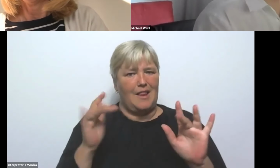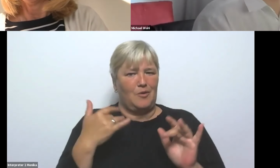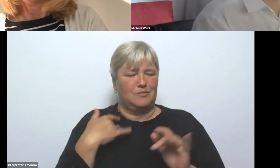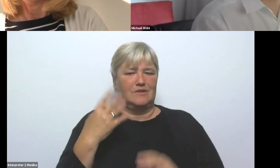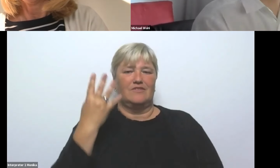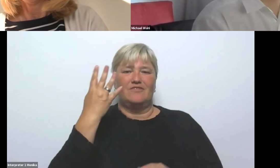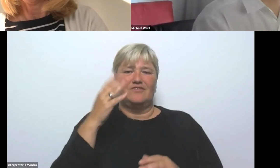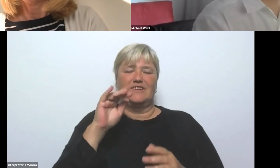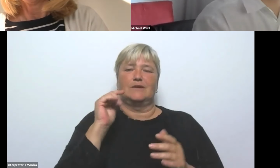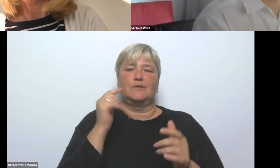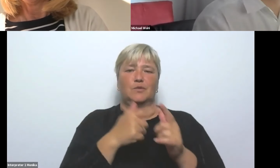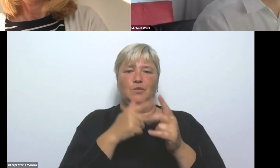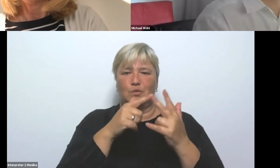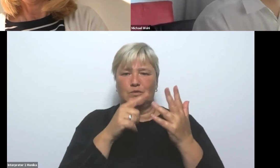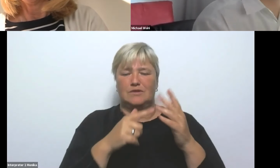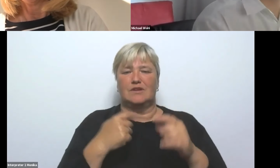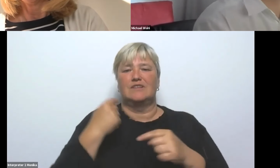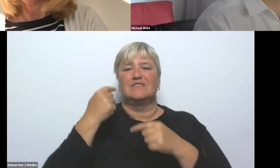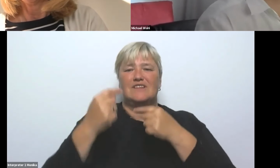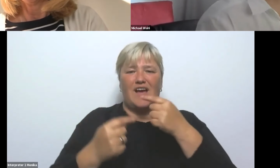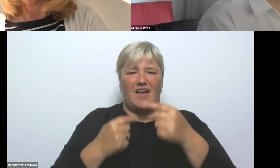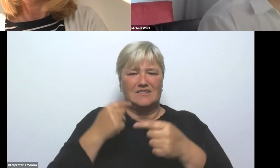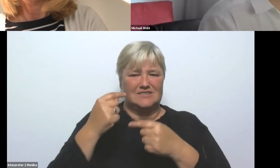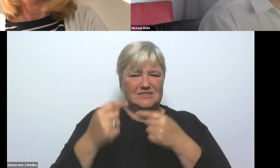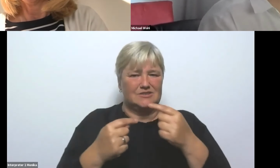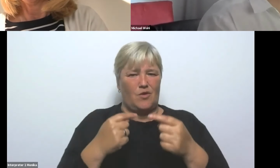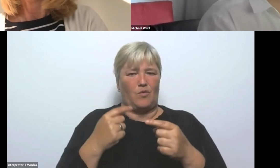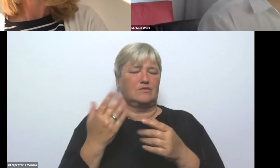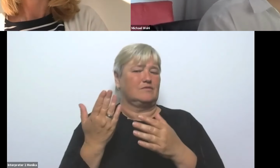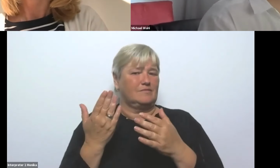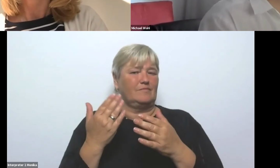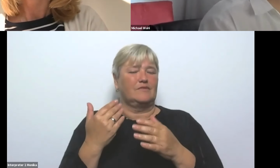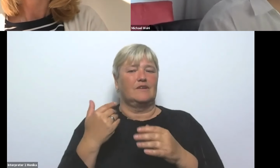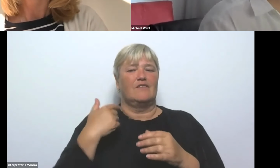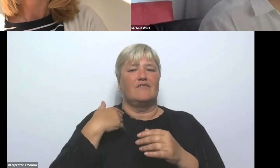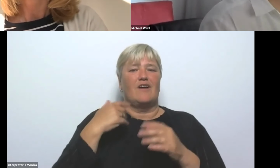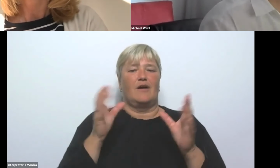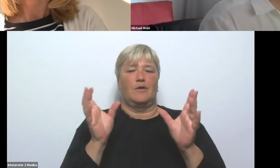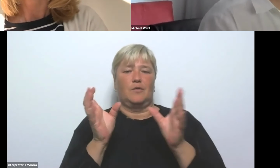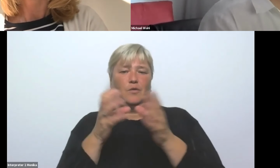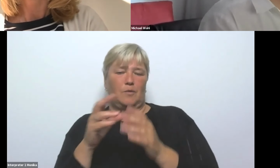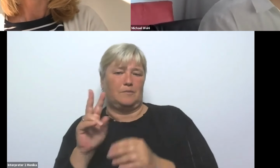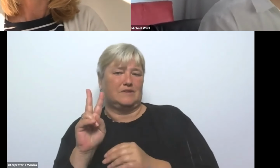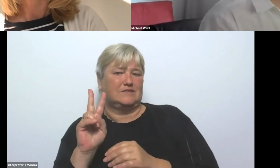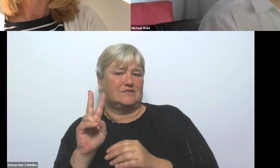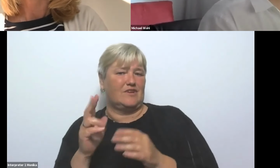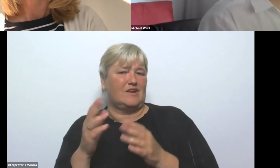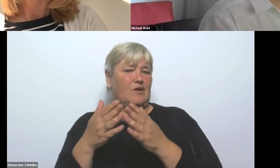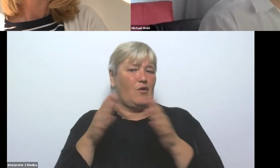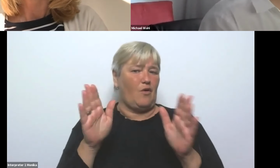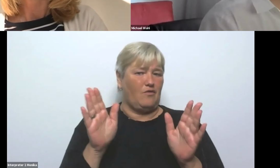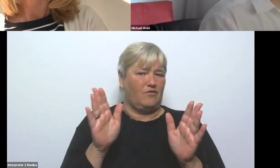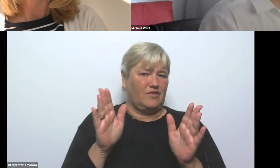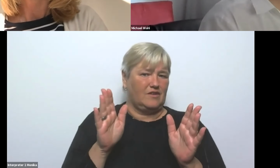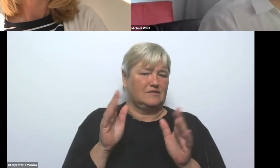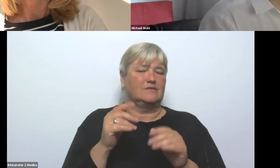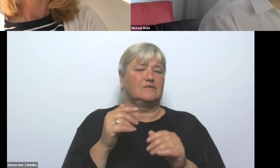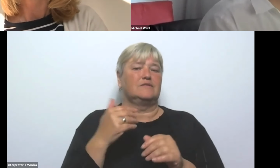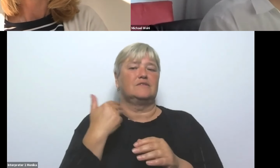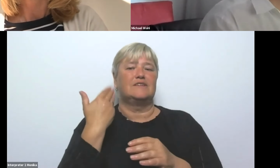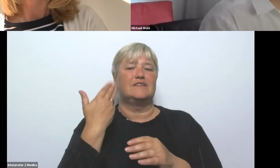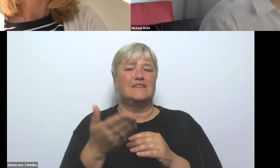genannt worden sind, nach Tradition der Balanced Scorecard haben wir das ein bisschen, oder hat das Panel 2 das ein bisschen aufgeschlossen. Es gibt ja bei der Balanced Scorecard